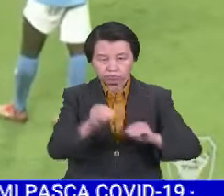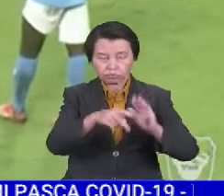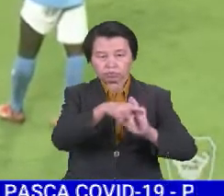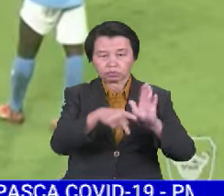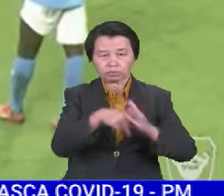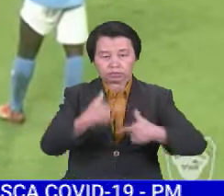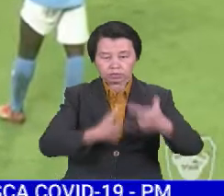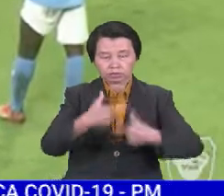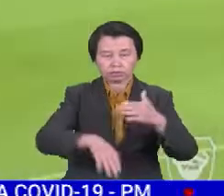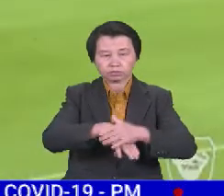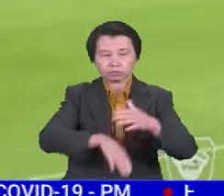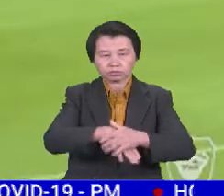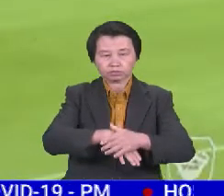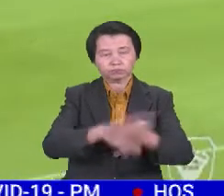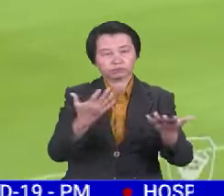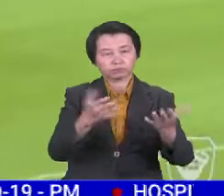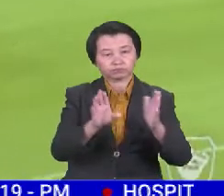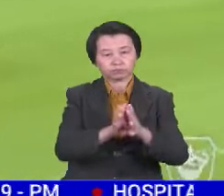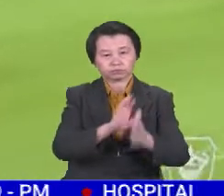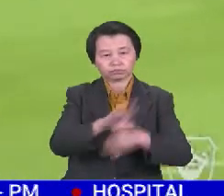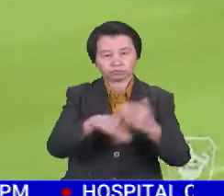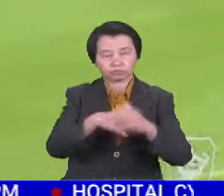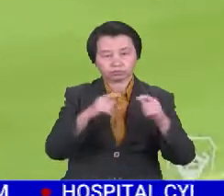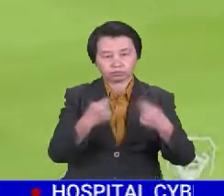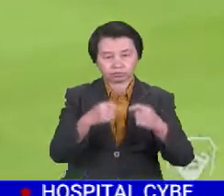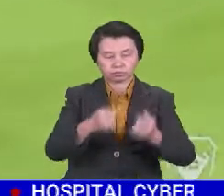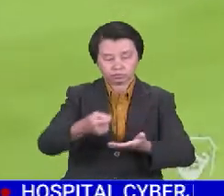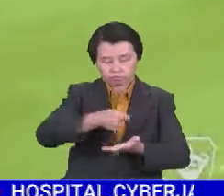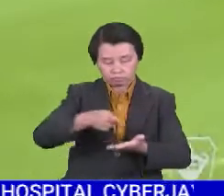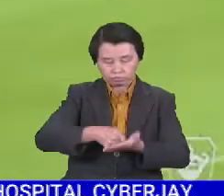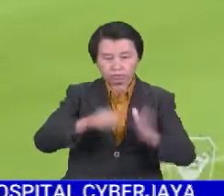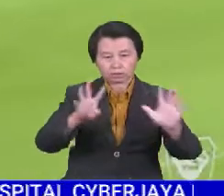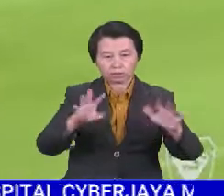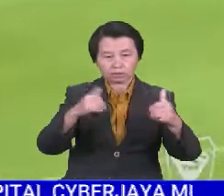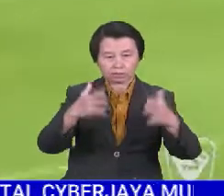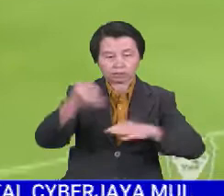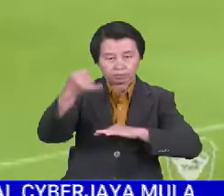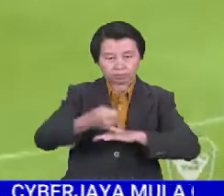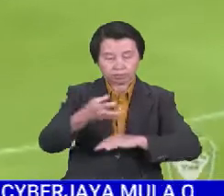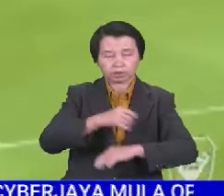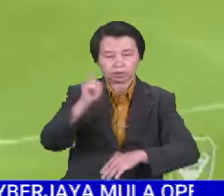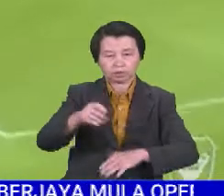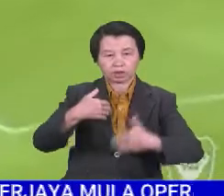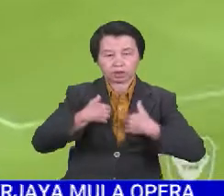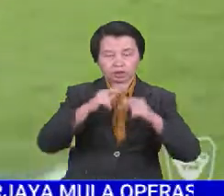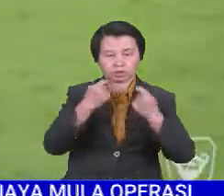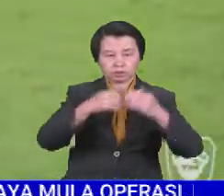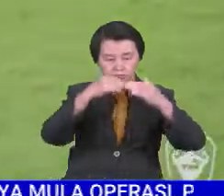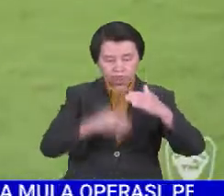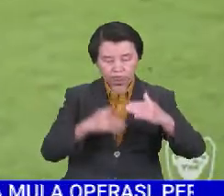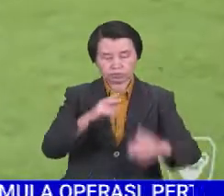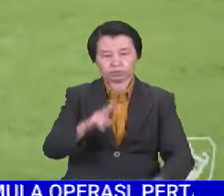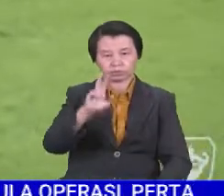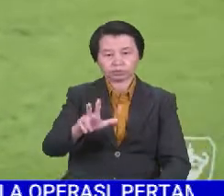oleh liga bola sepak Indonesia antaranya semua pasukan boleh menandatangani 9 pemain impor selain perlu memiliki skuad bawah